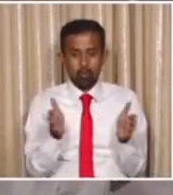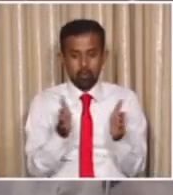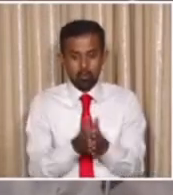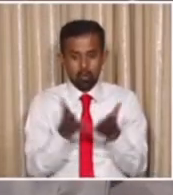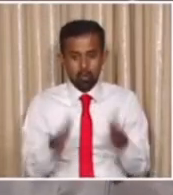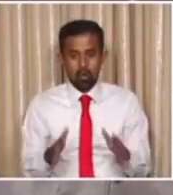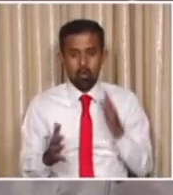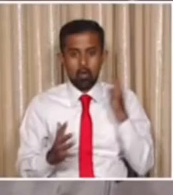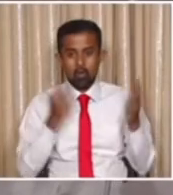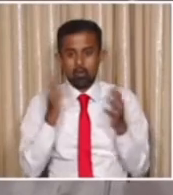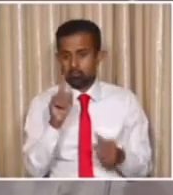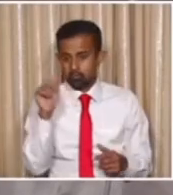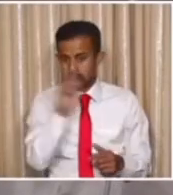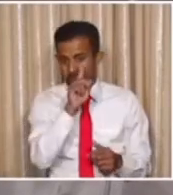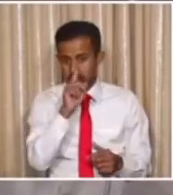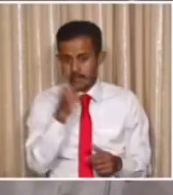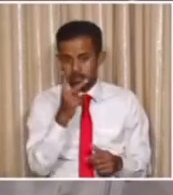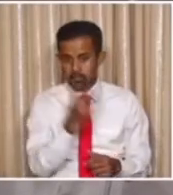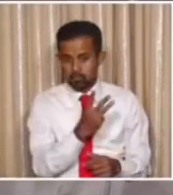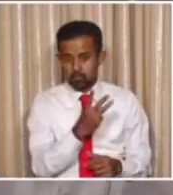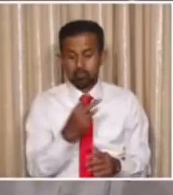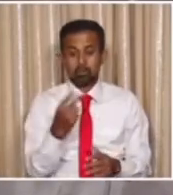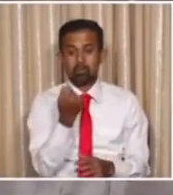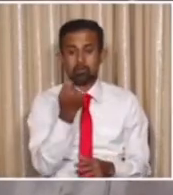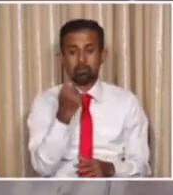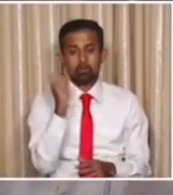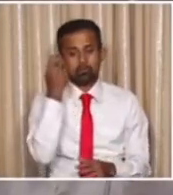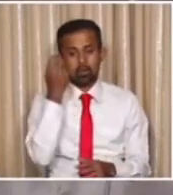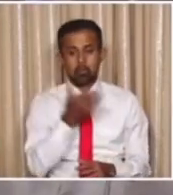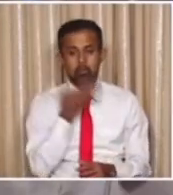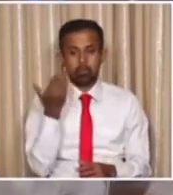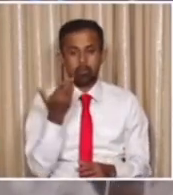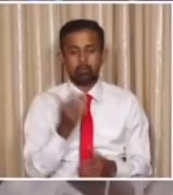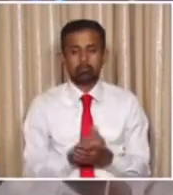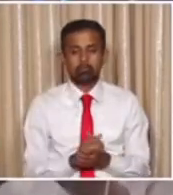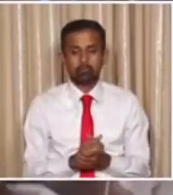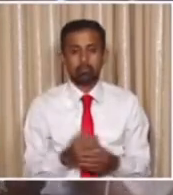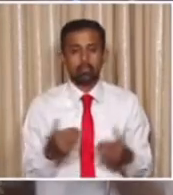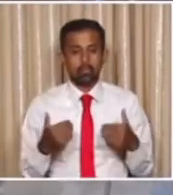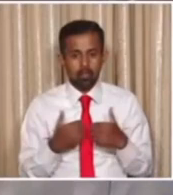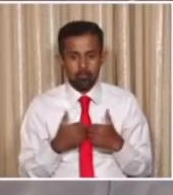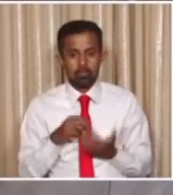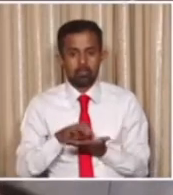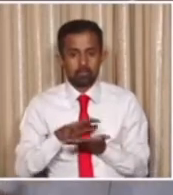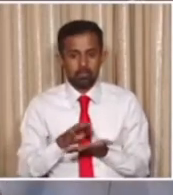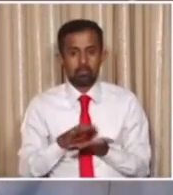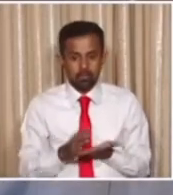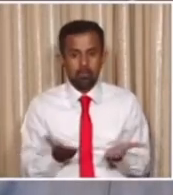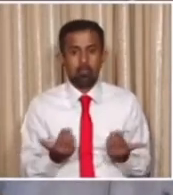වෙලා ලෝකයේ පළවෙනි 1 2 3 ආර්ථිකය බවට පත් වෙන ඉන්දියාවට පුළුවන් වෙලා තියෙනවා. ඒ නිසා අපිට යම් යම් තීන්දුව ගන්න